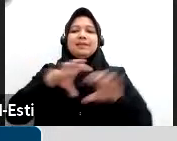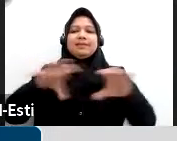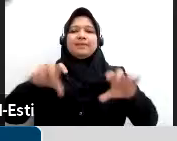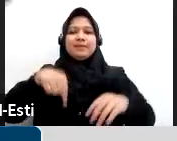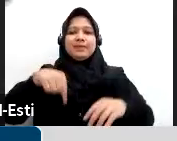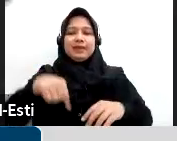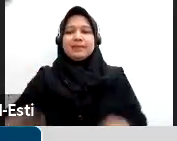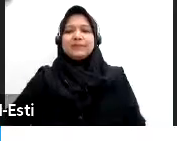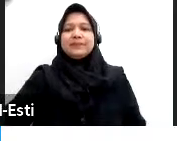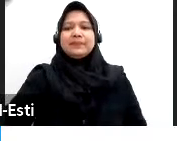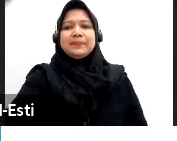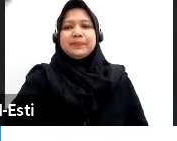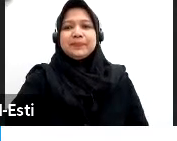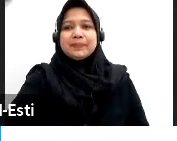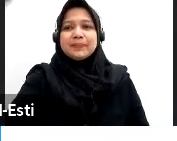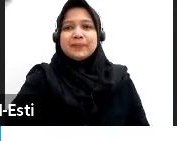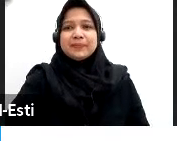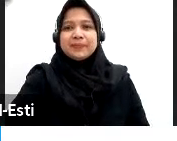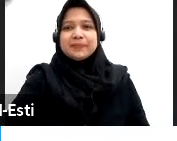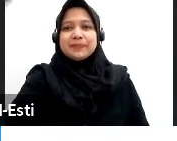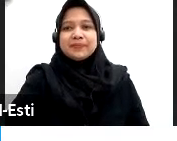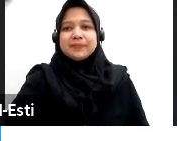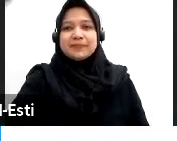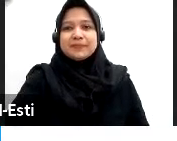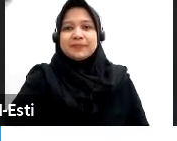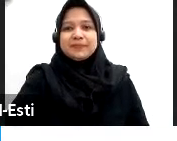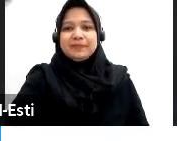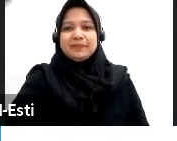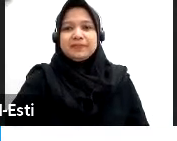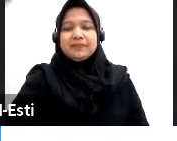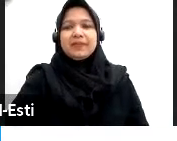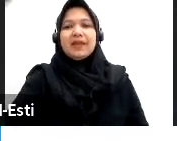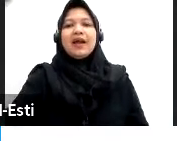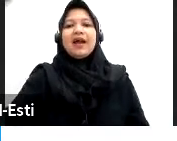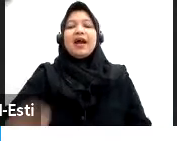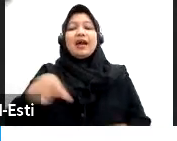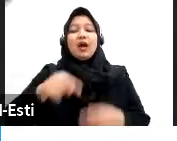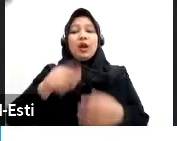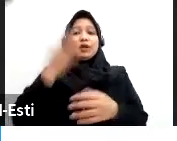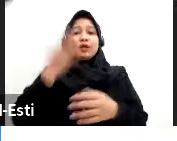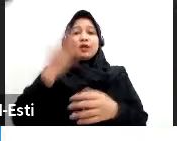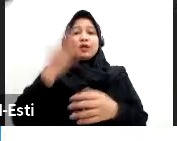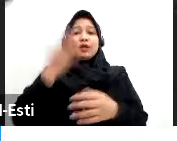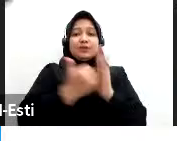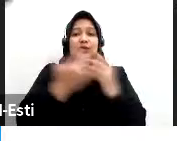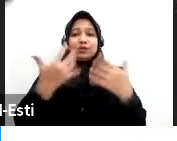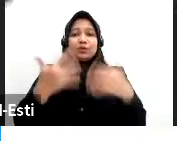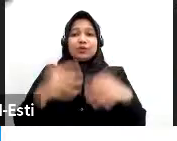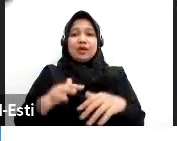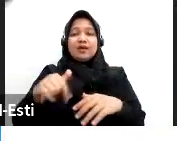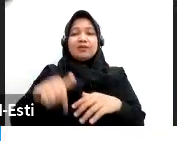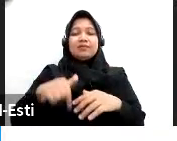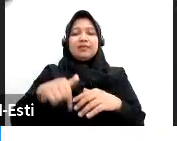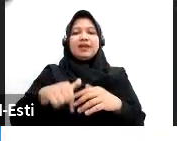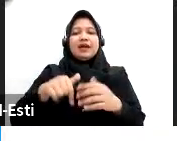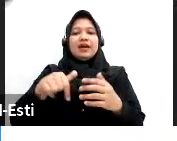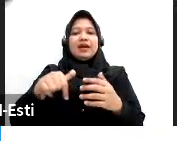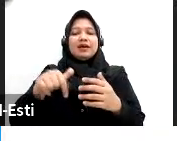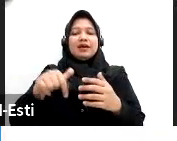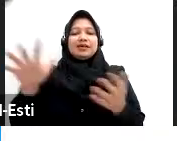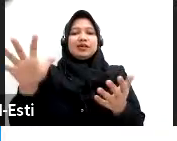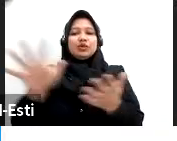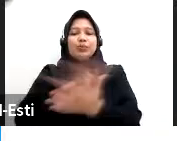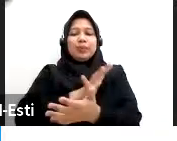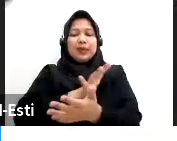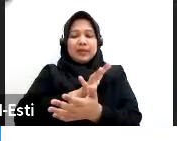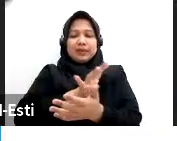slime-nya bikin nah the bicara soal tuang kalau tadi Bicara soal regulasi juga ya sarmutan salat keseluruhan ya